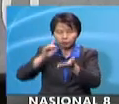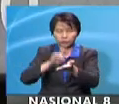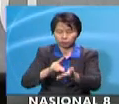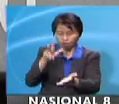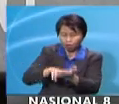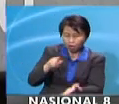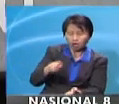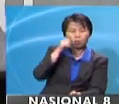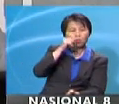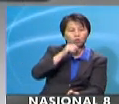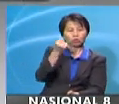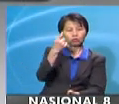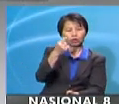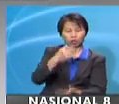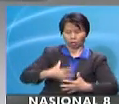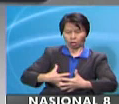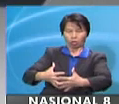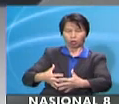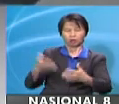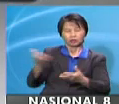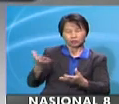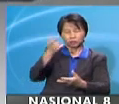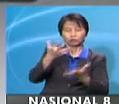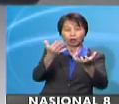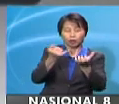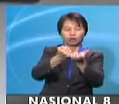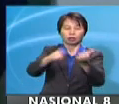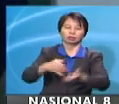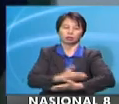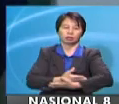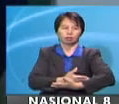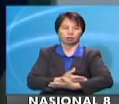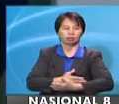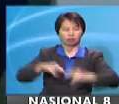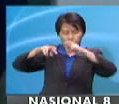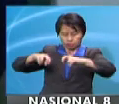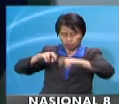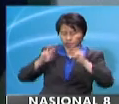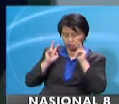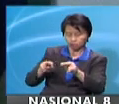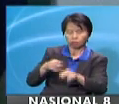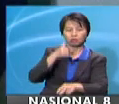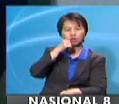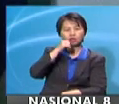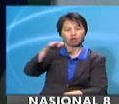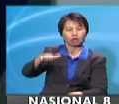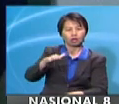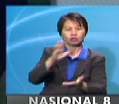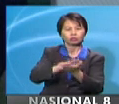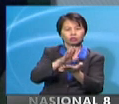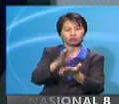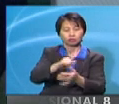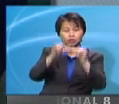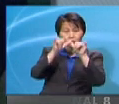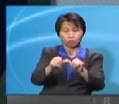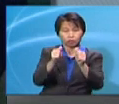mengesahkan budak perempuan itu mengandung dan sakit perut berikutan mahu melahirkan anak hasil siasatan mendapati budak perempuan itu masih bersekolah